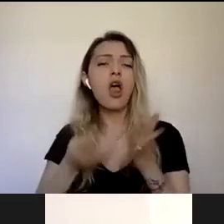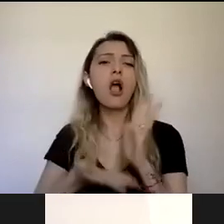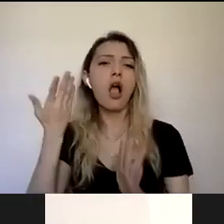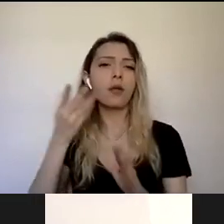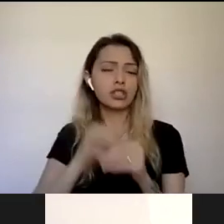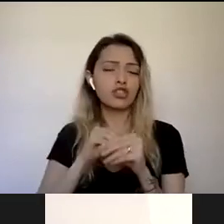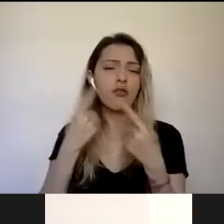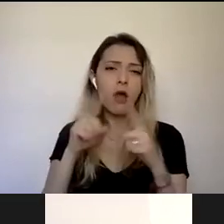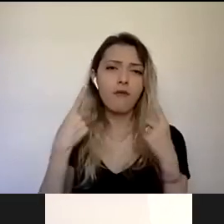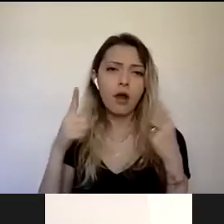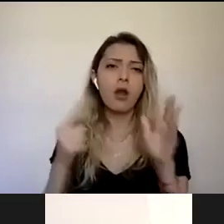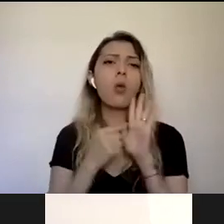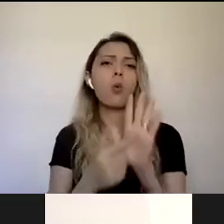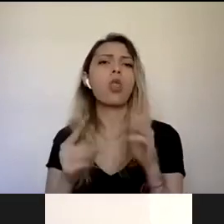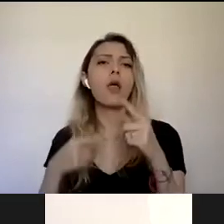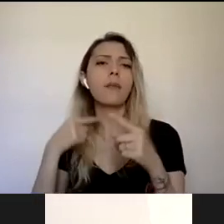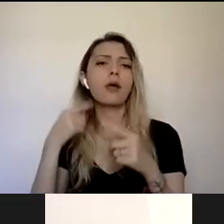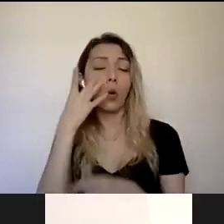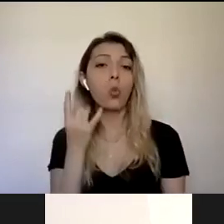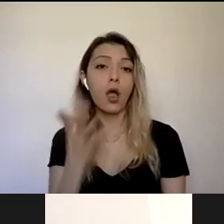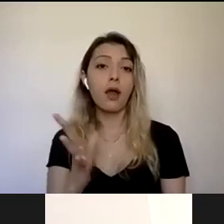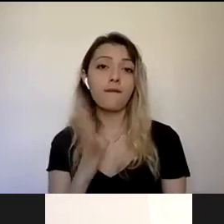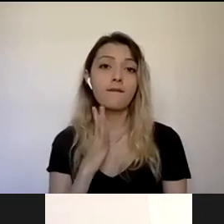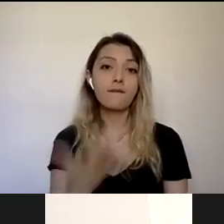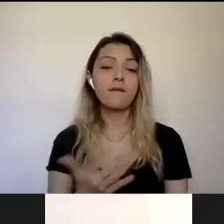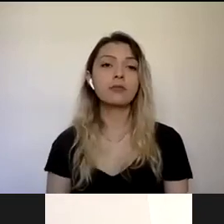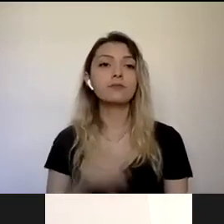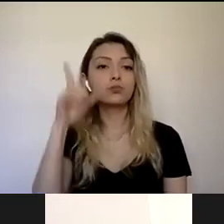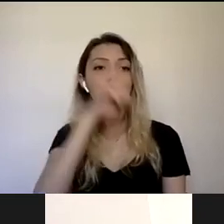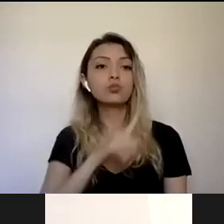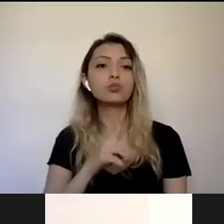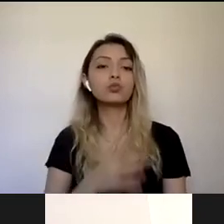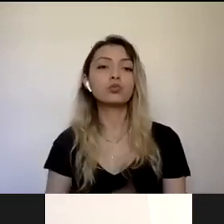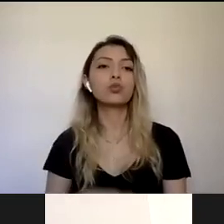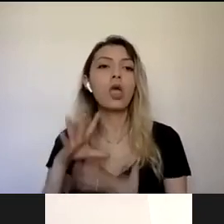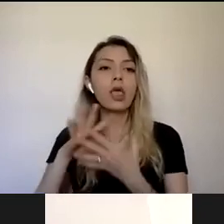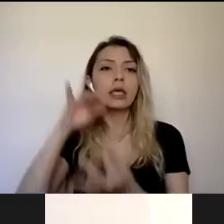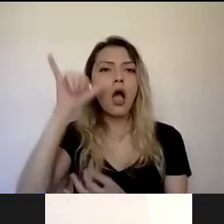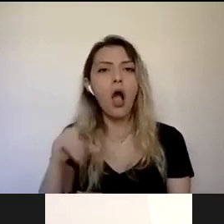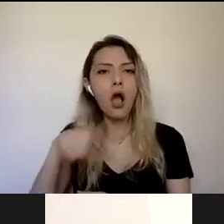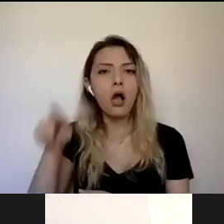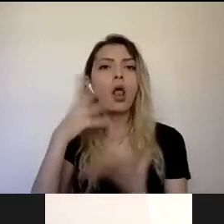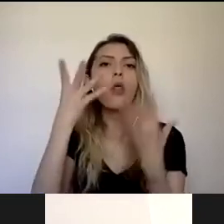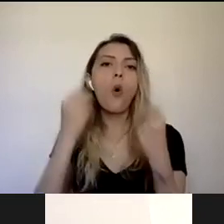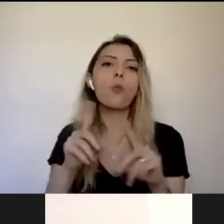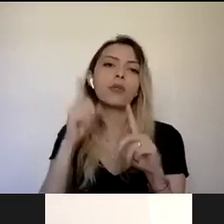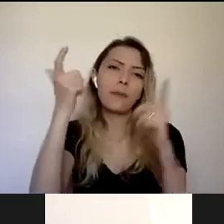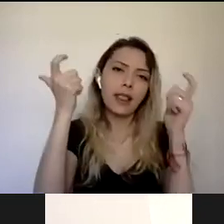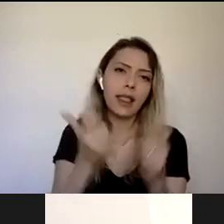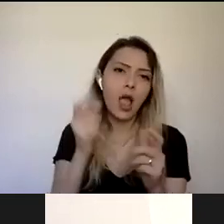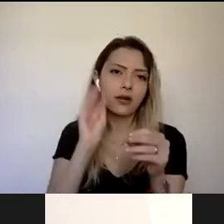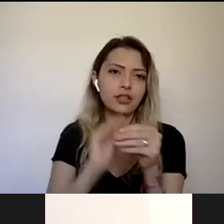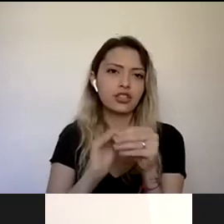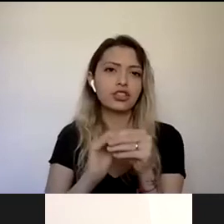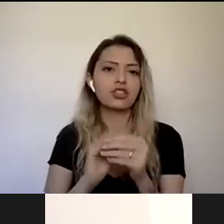gösterge var kalkınma göstergesi olarak. Çünkü aslında insan haklarının olmadığı bir yerde